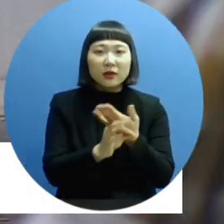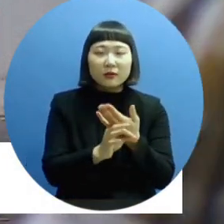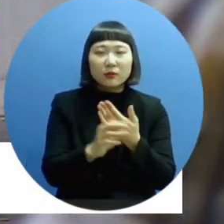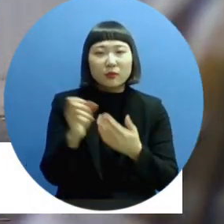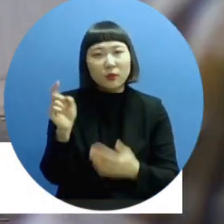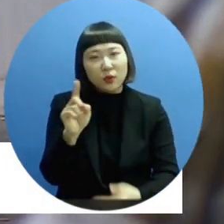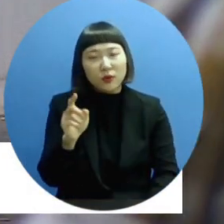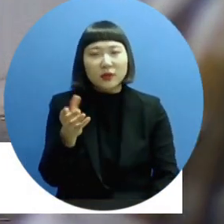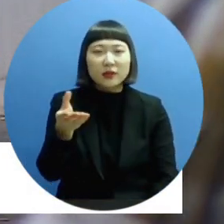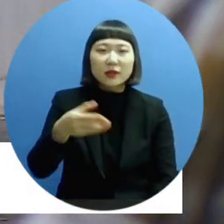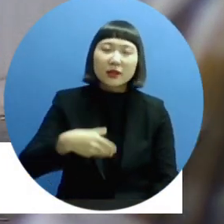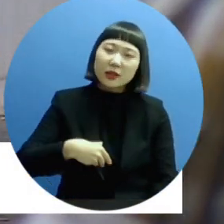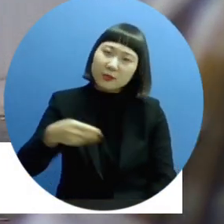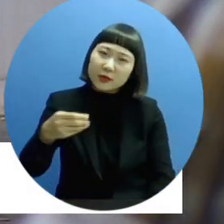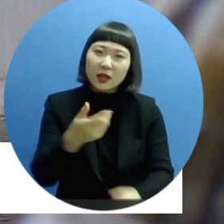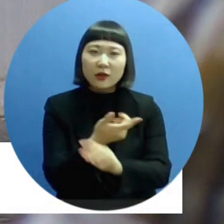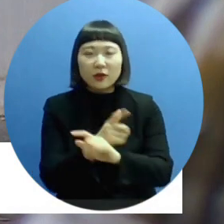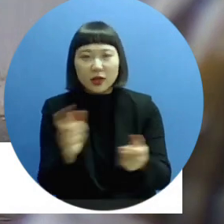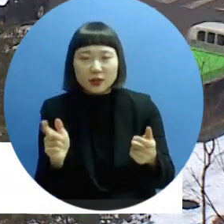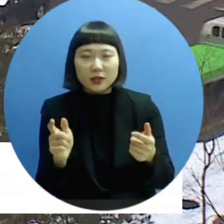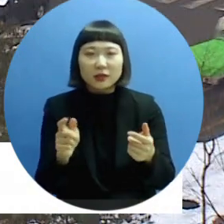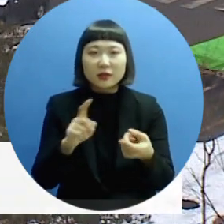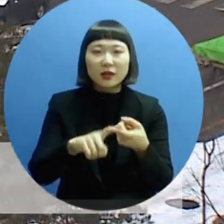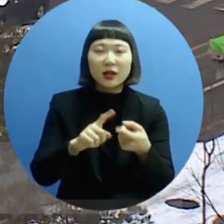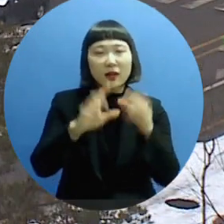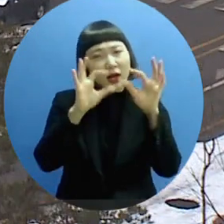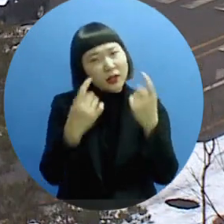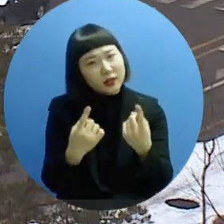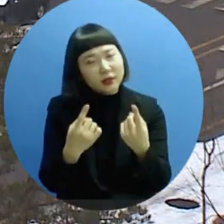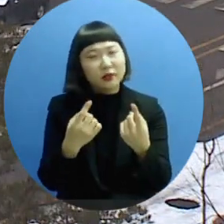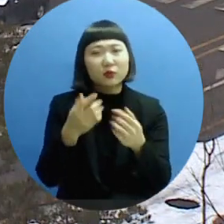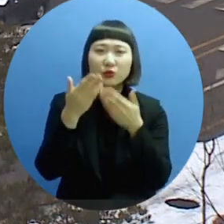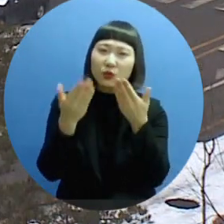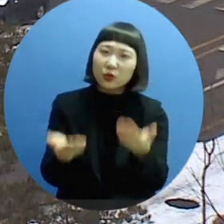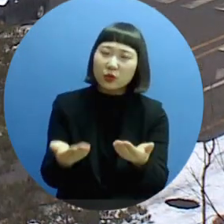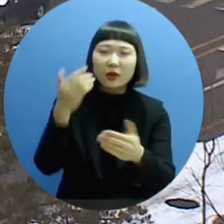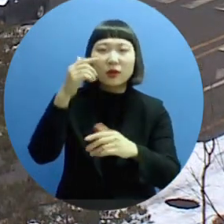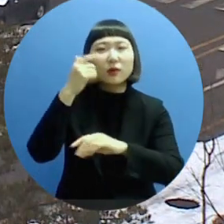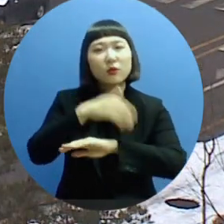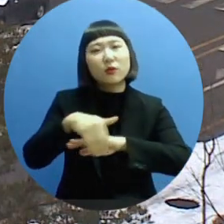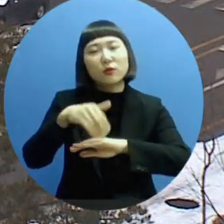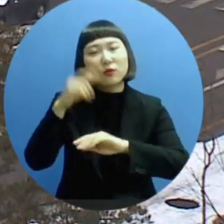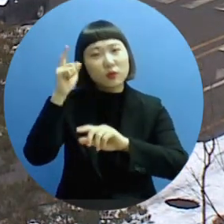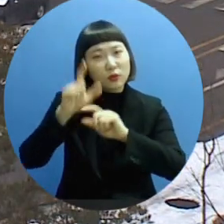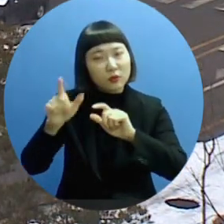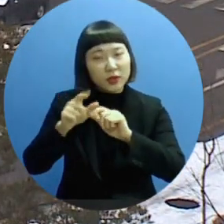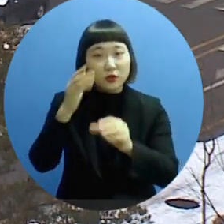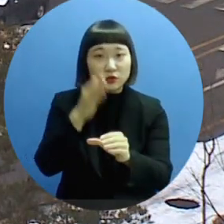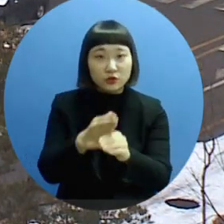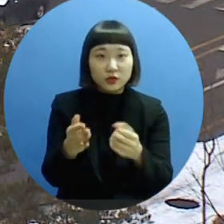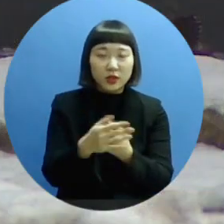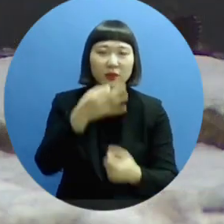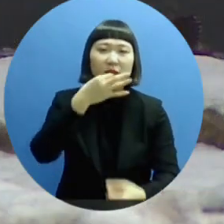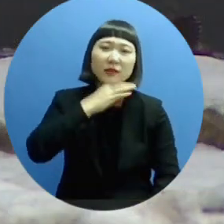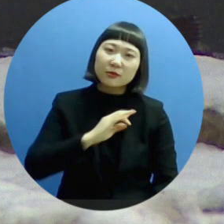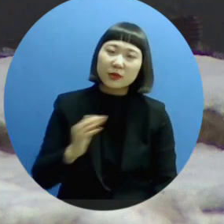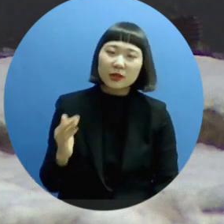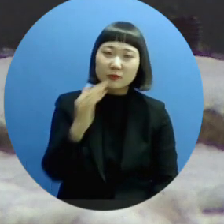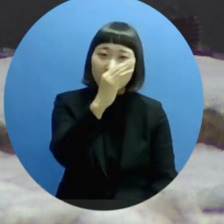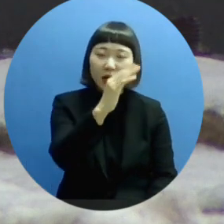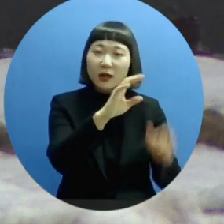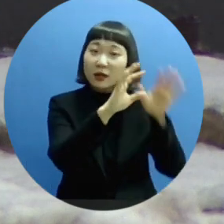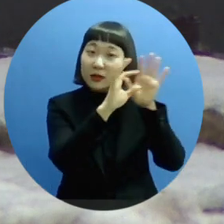방법으로 자금 확보에 나설 것으로 보입니다. 부동산 전문가들은 미국과 국내 금리 인상 기조가 바뀌지 않고 있어